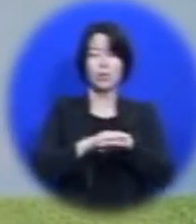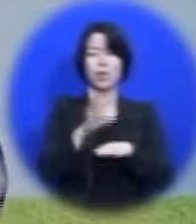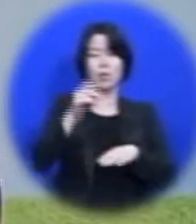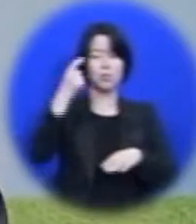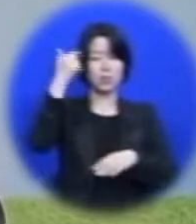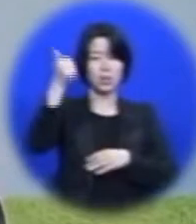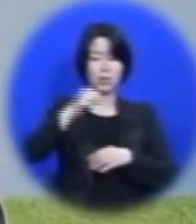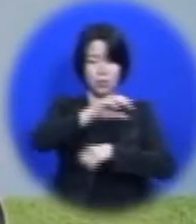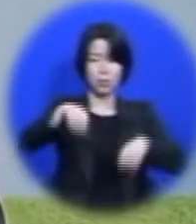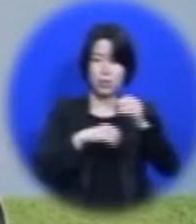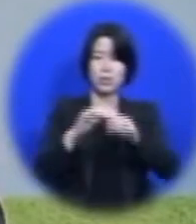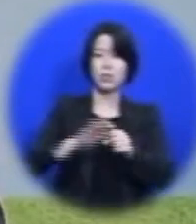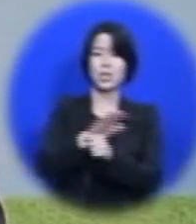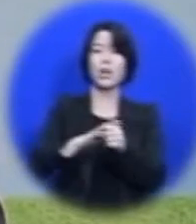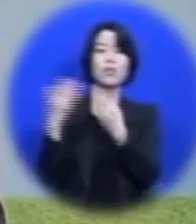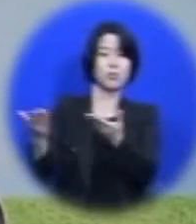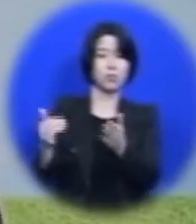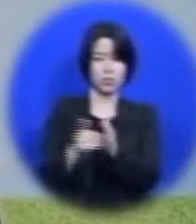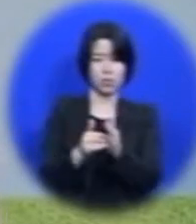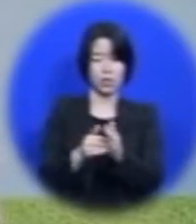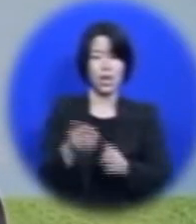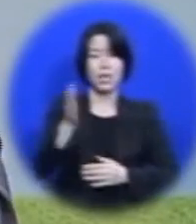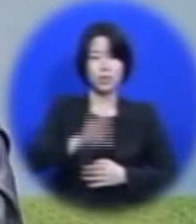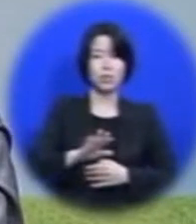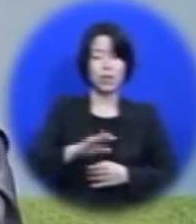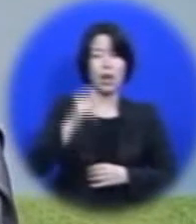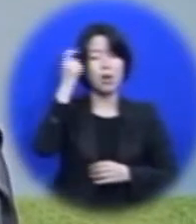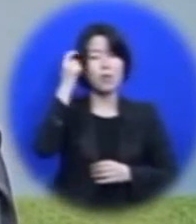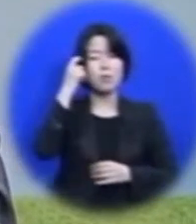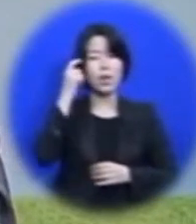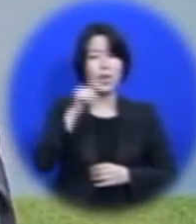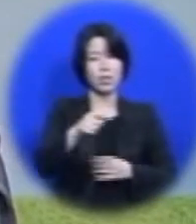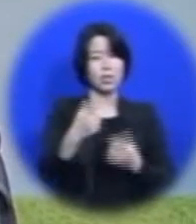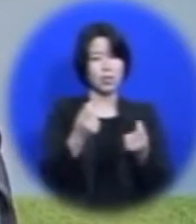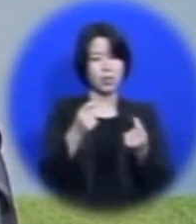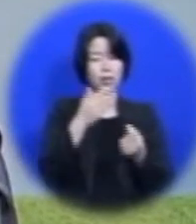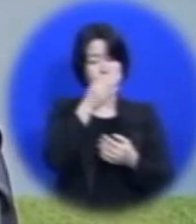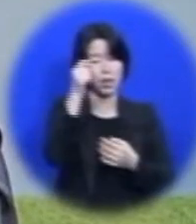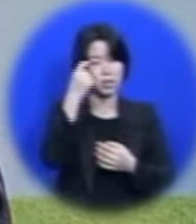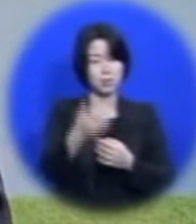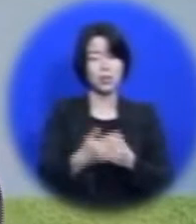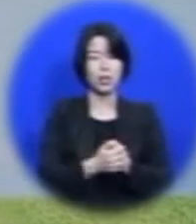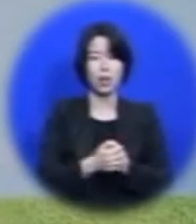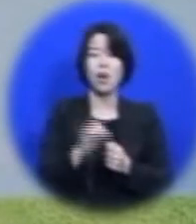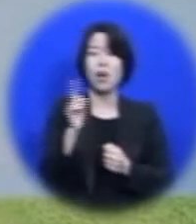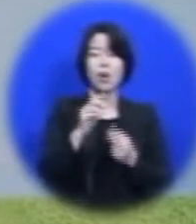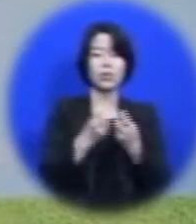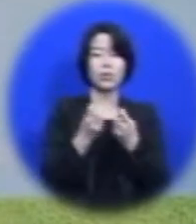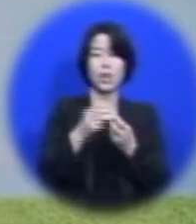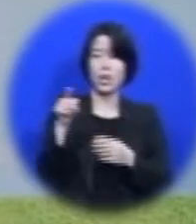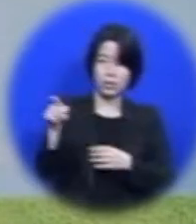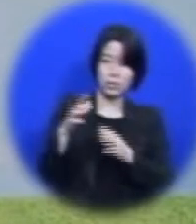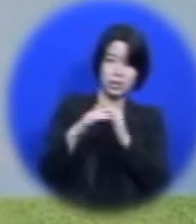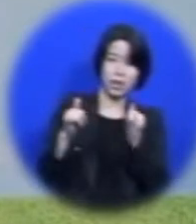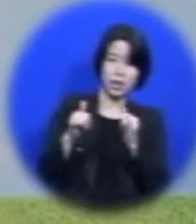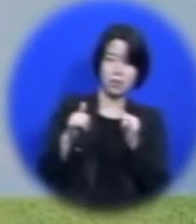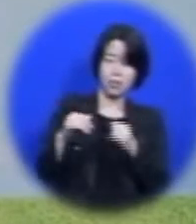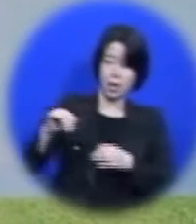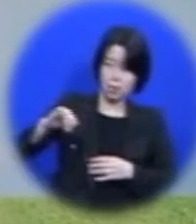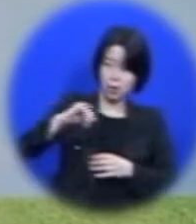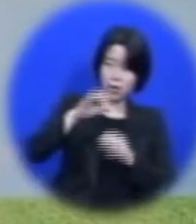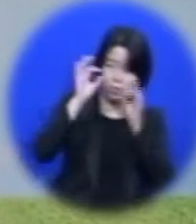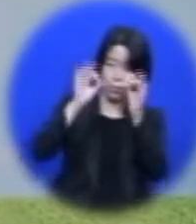오히려 사랑하셨어요. 그런데 어째서 이렇게 되어버리지요? 어떻게 그 사람 볼 때 무슨